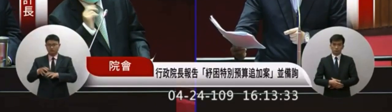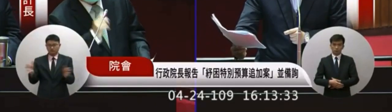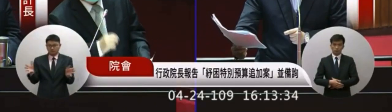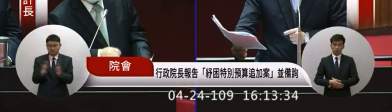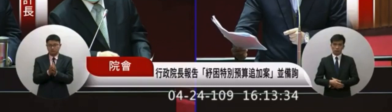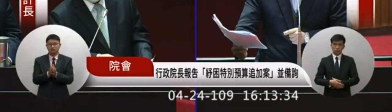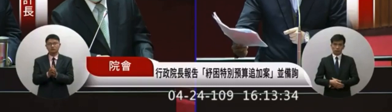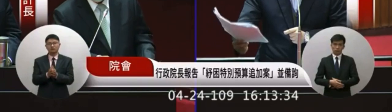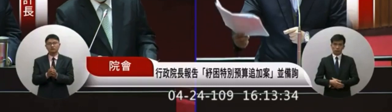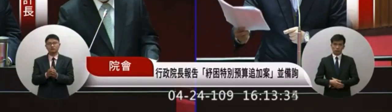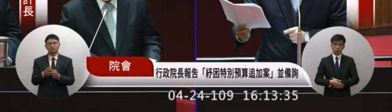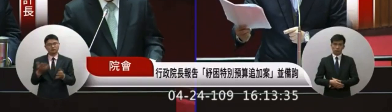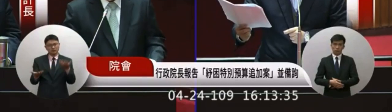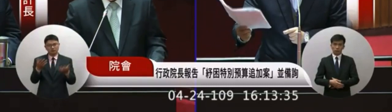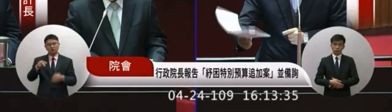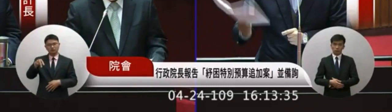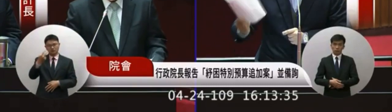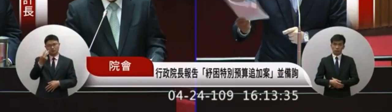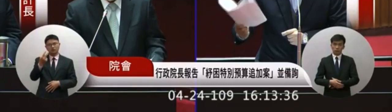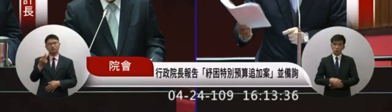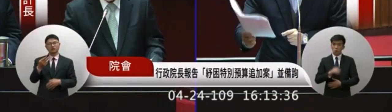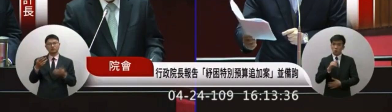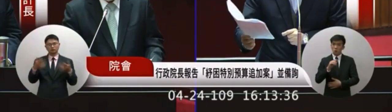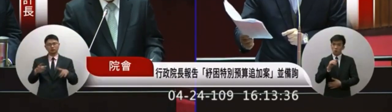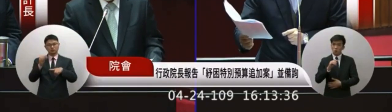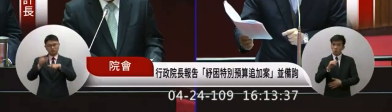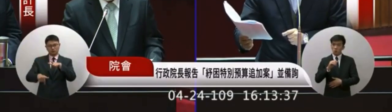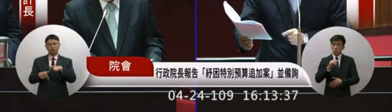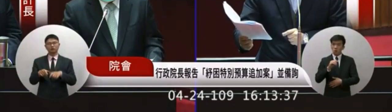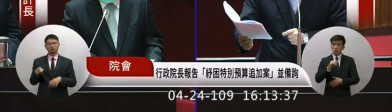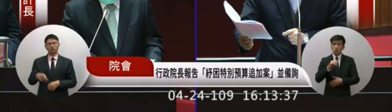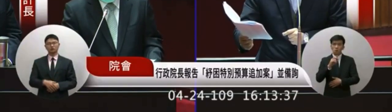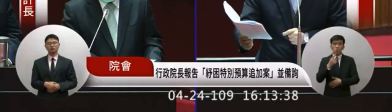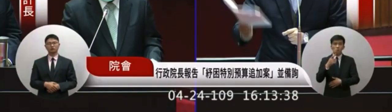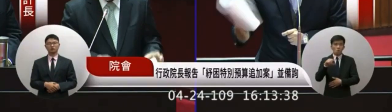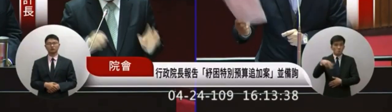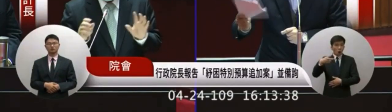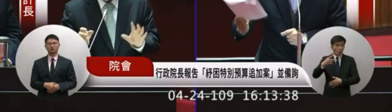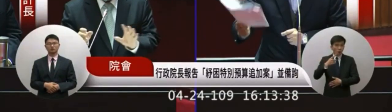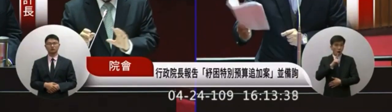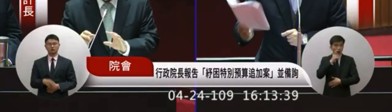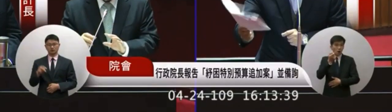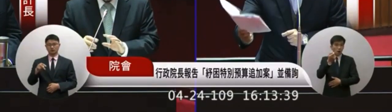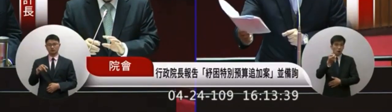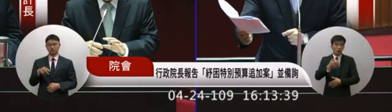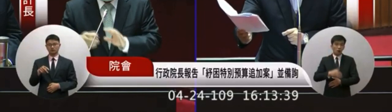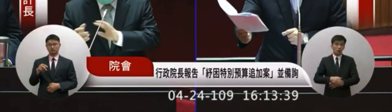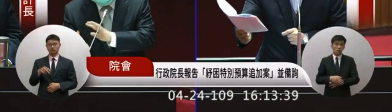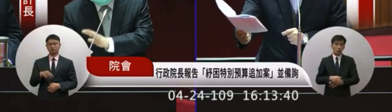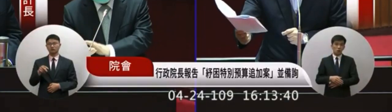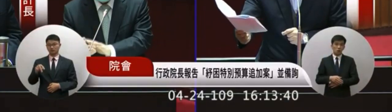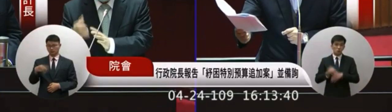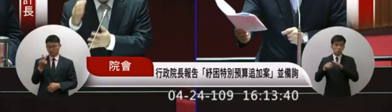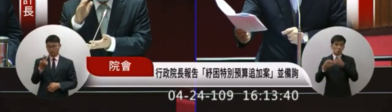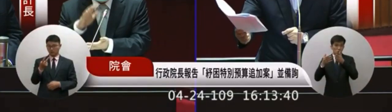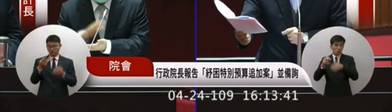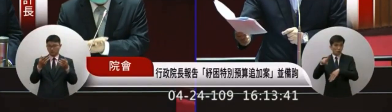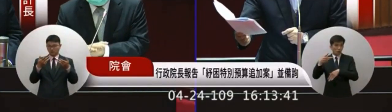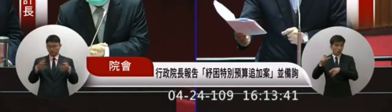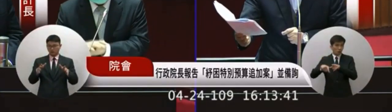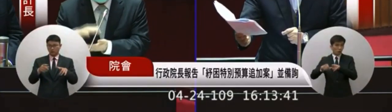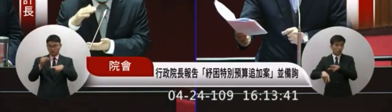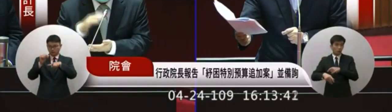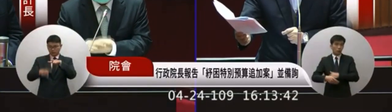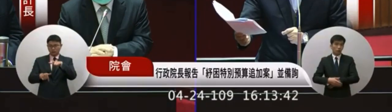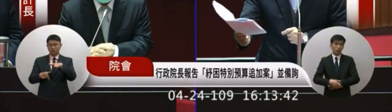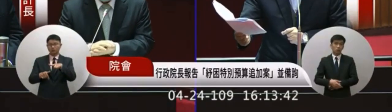会有200家企业。 只有200家企业啊？只有200家企业啊？ 200家企业是指它